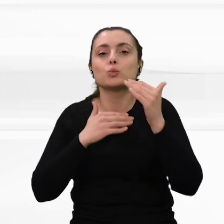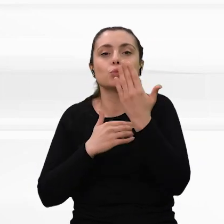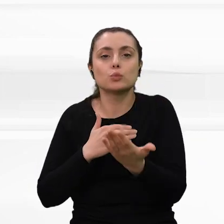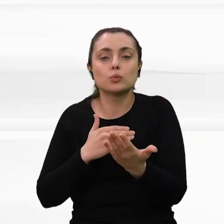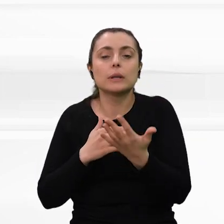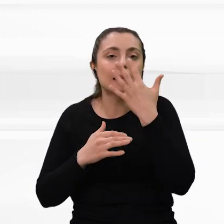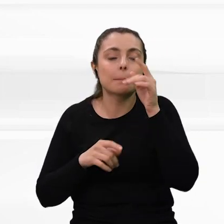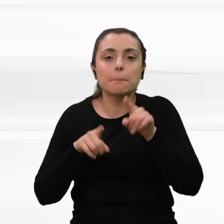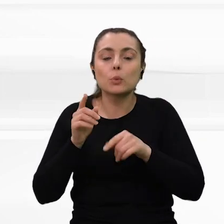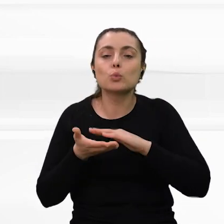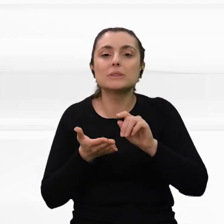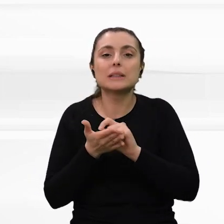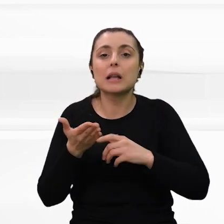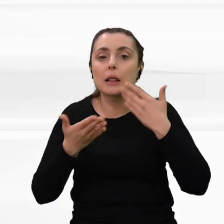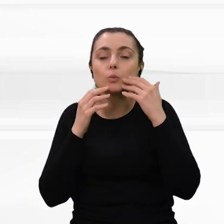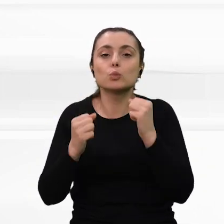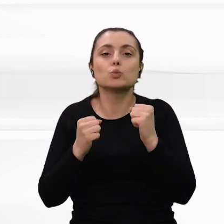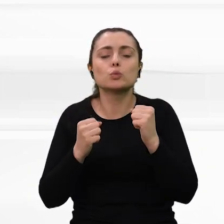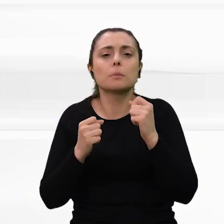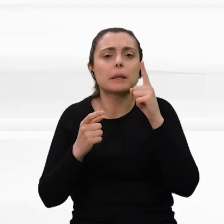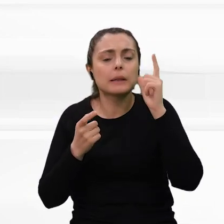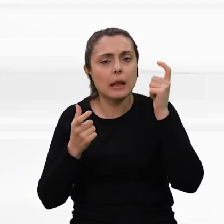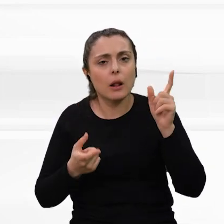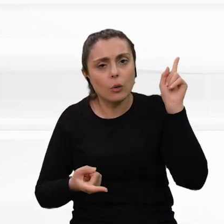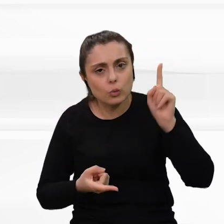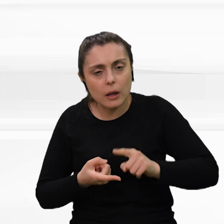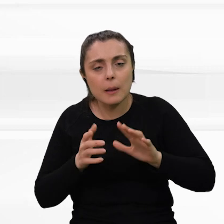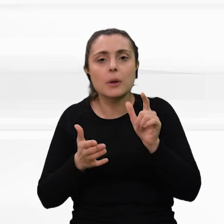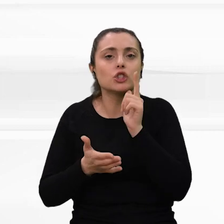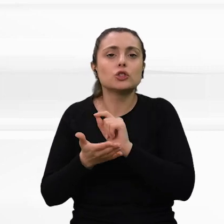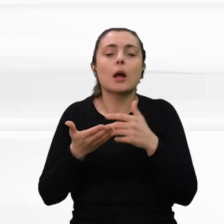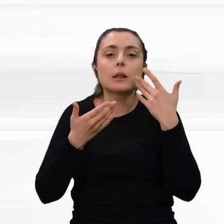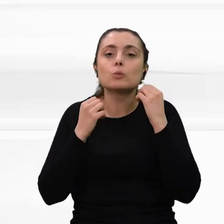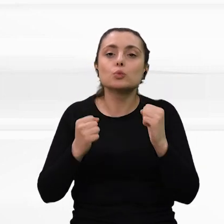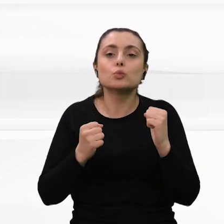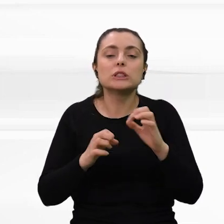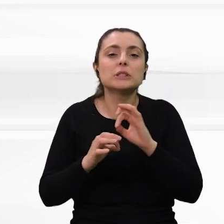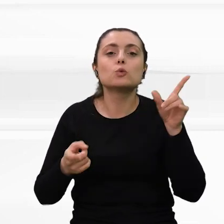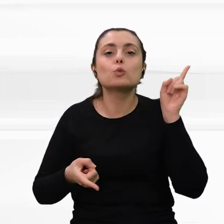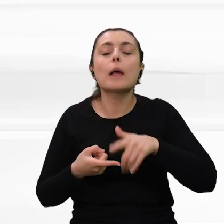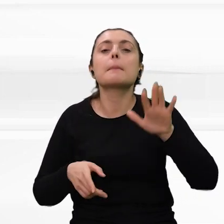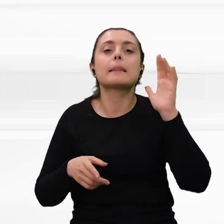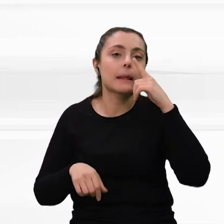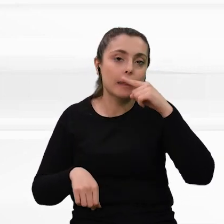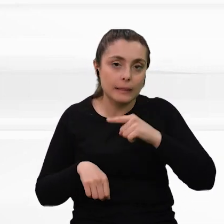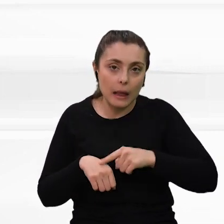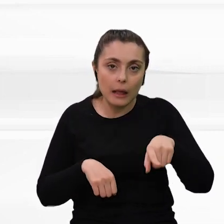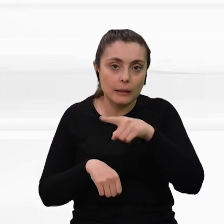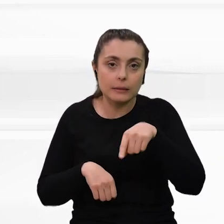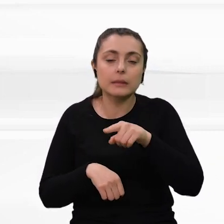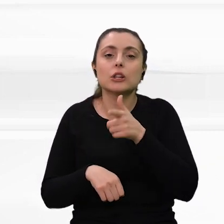demek üstündür kimileride düzyazının anlatım gücünü bir yerde tükendiğine ama şirin anlatım gücünün hiç tükenmediği ne